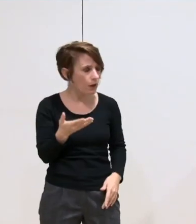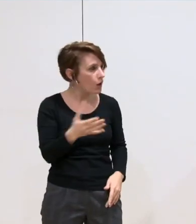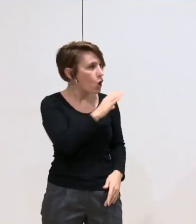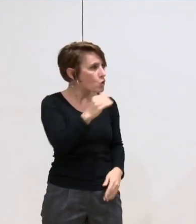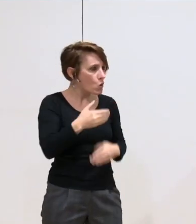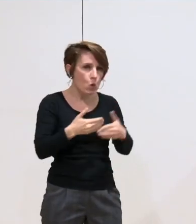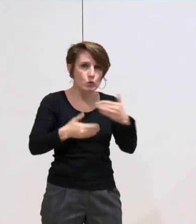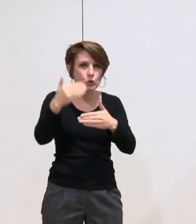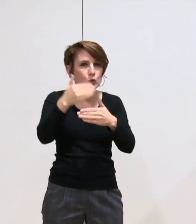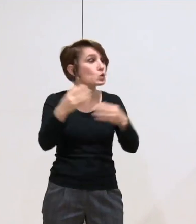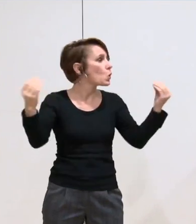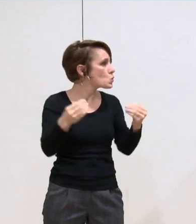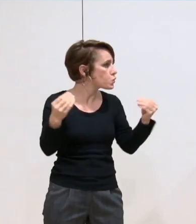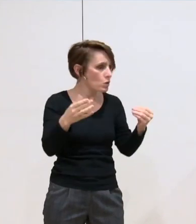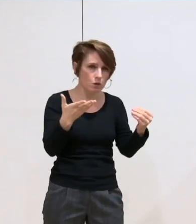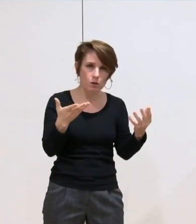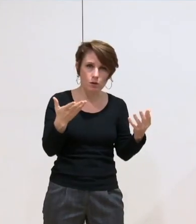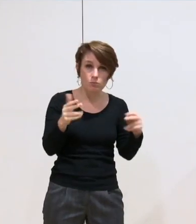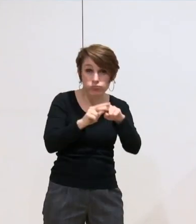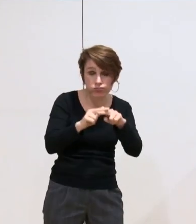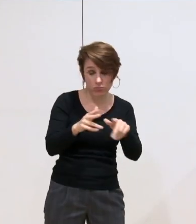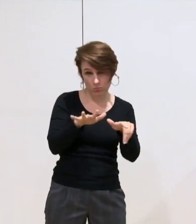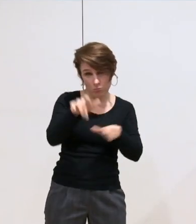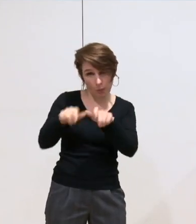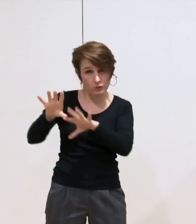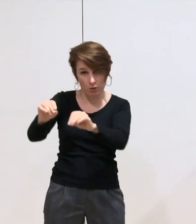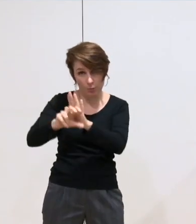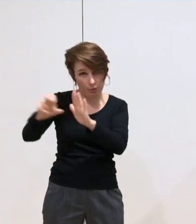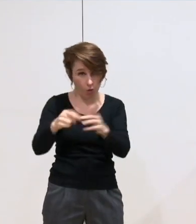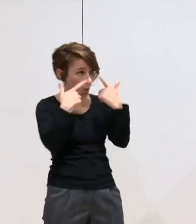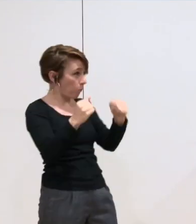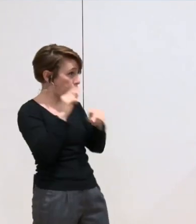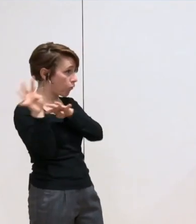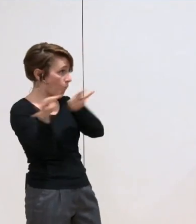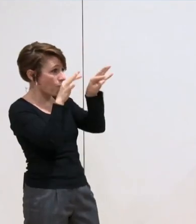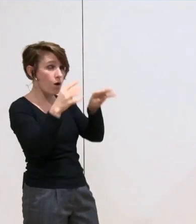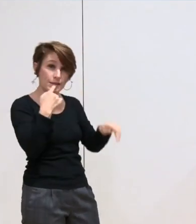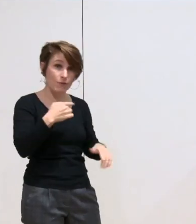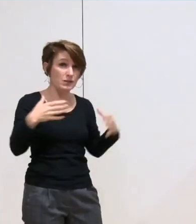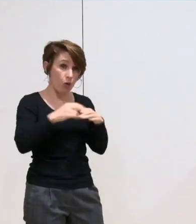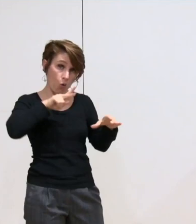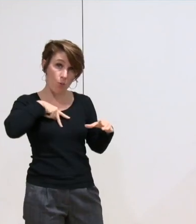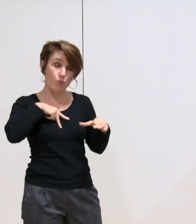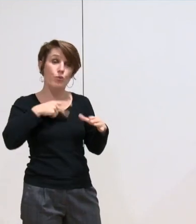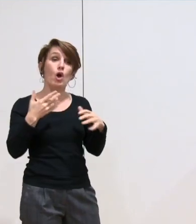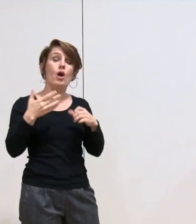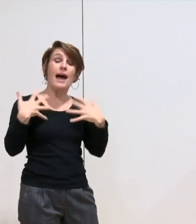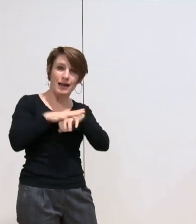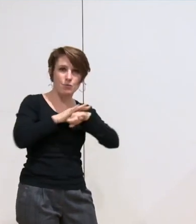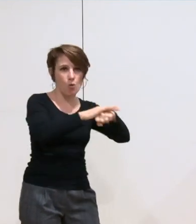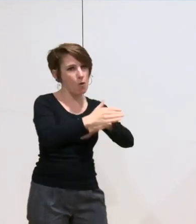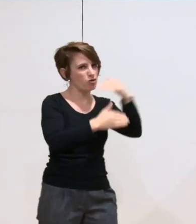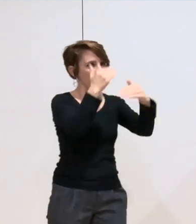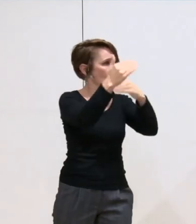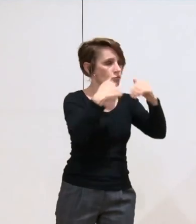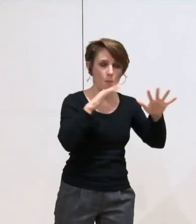ne sont plus dupes. Mon groupe, Rassemblement de gauche et de progrès, ne participera plus à ces instances. La confiance est rompue. Nous vous